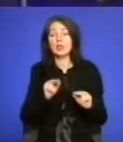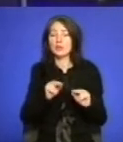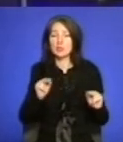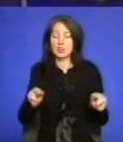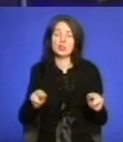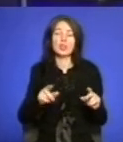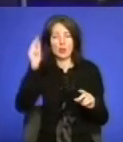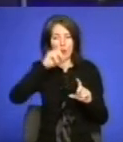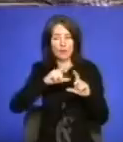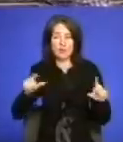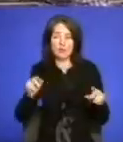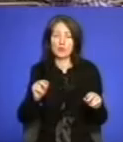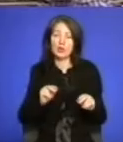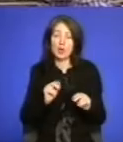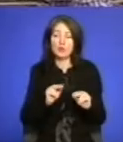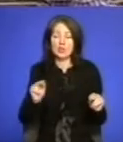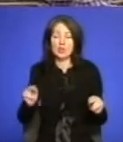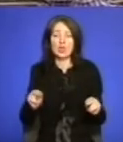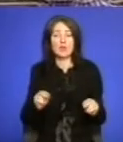шкіл подробиці у сюжеті